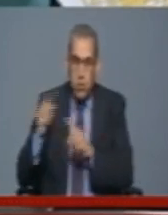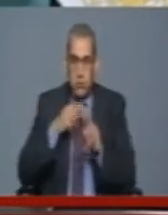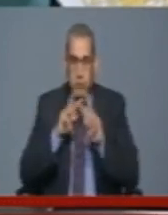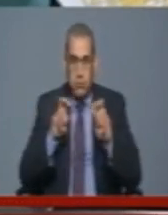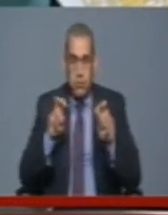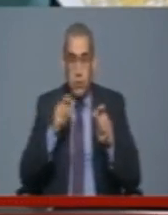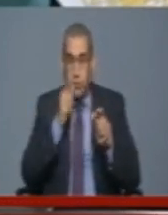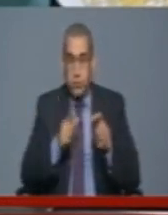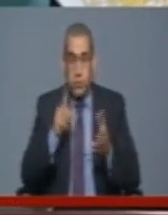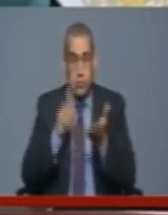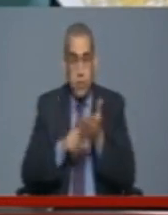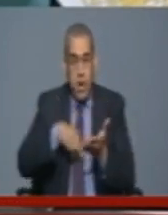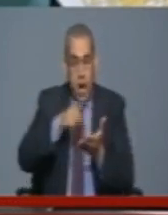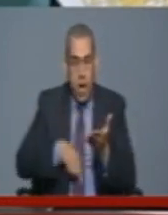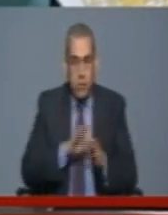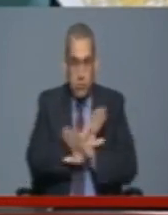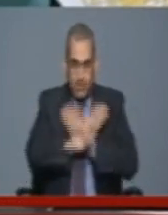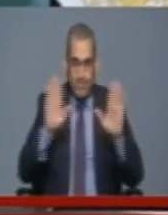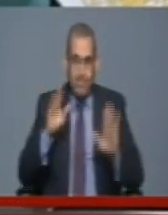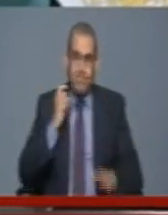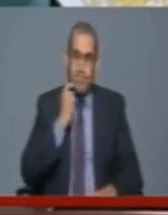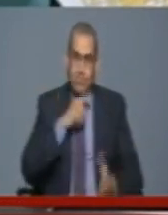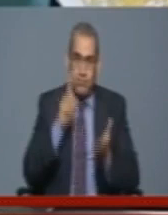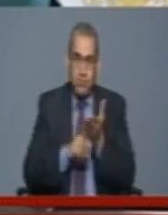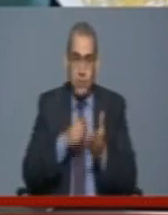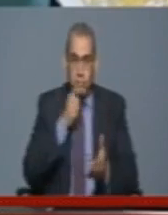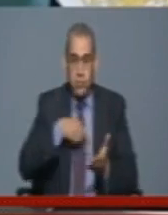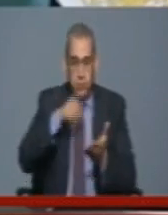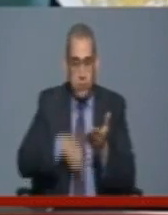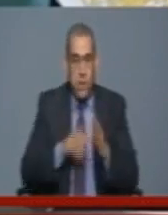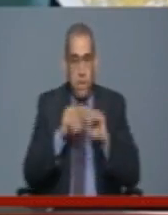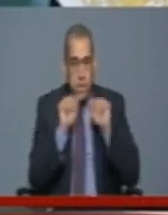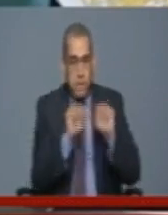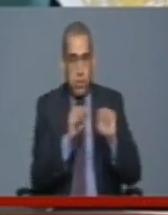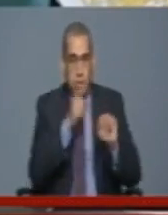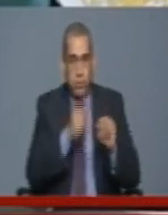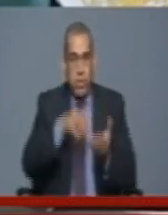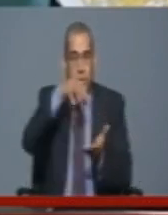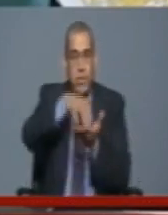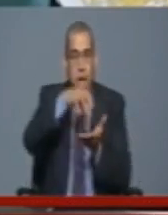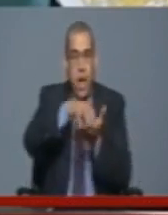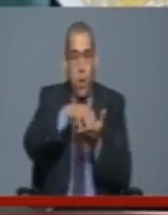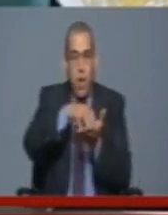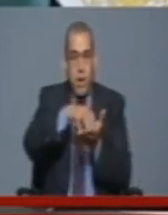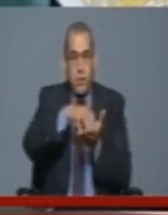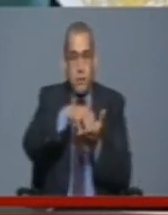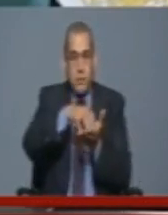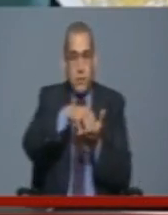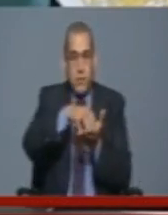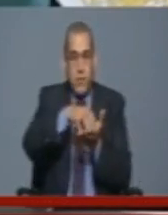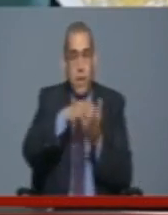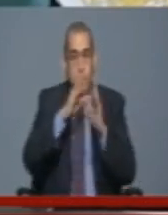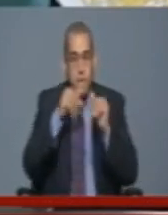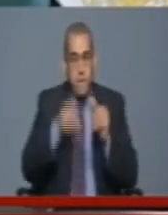وقد كان قراري حاسما، وهو ذات قرار مصر دولة وشعبا، بأن نكون في